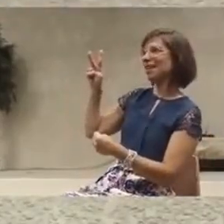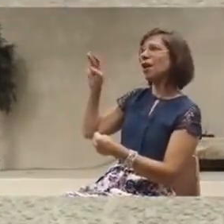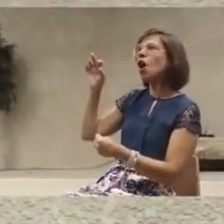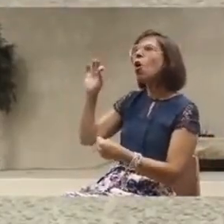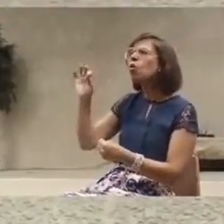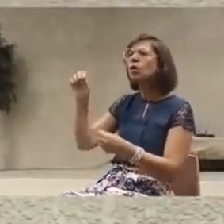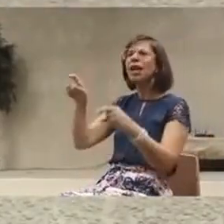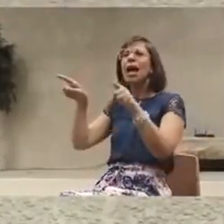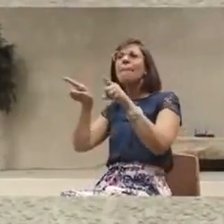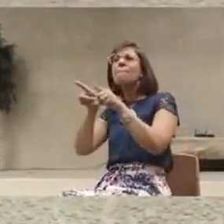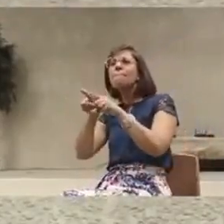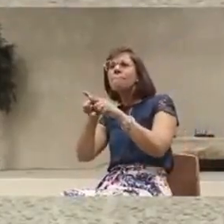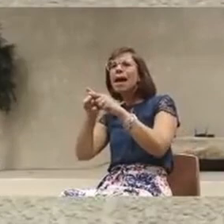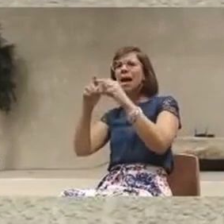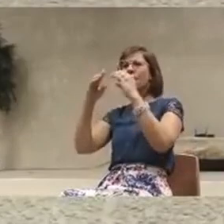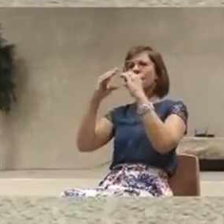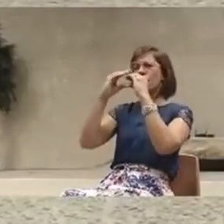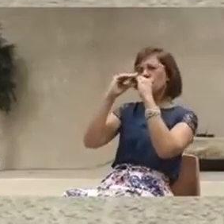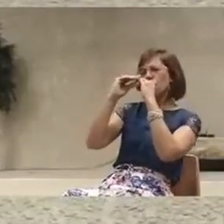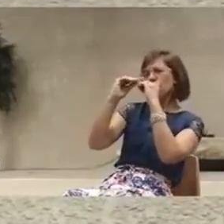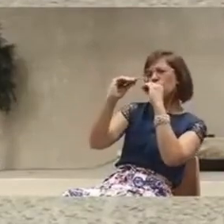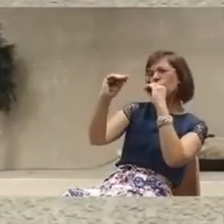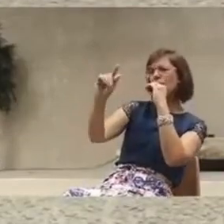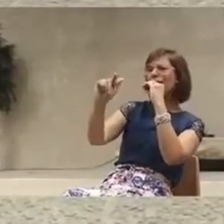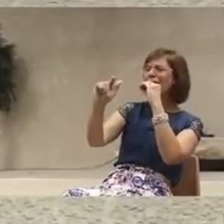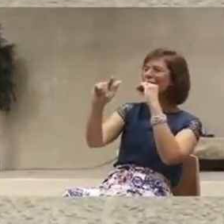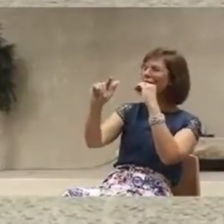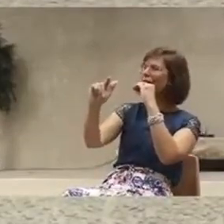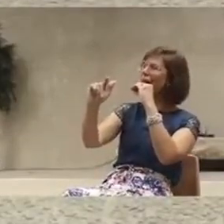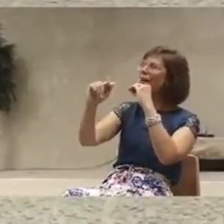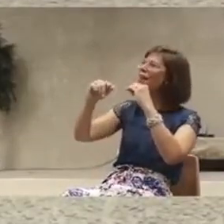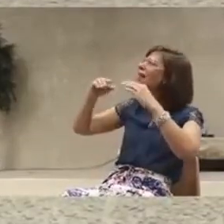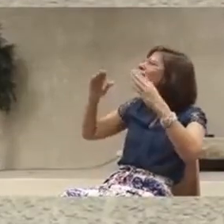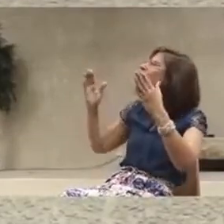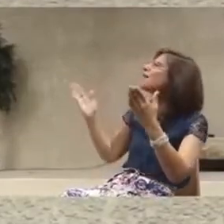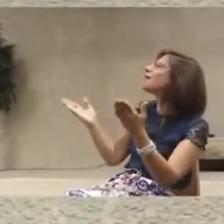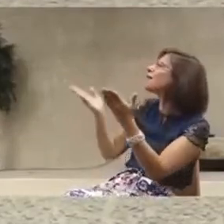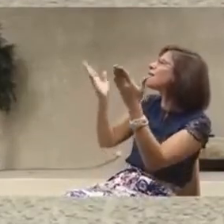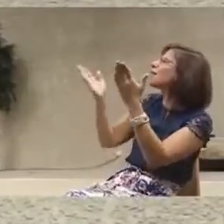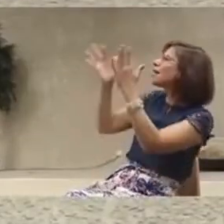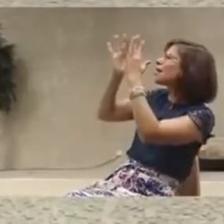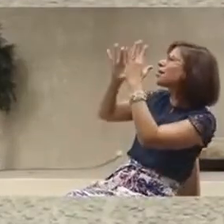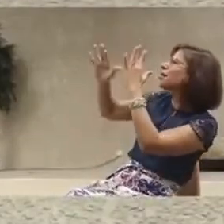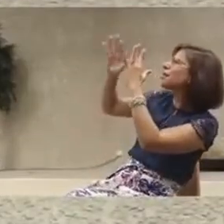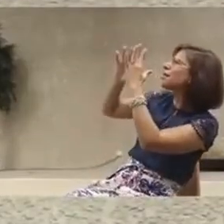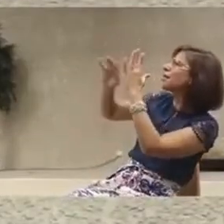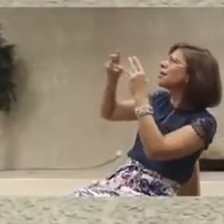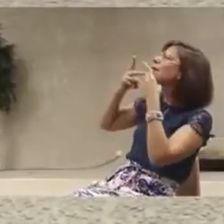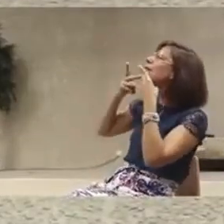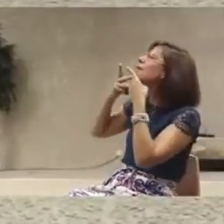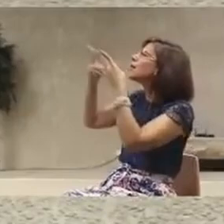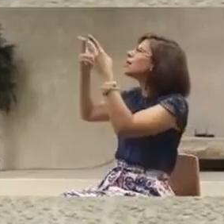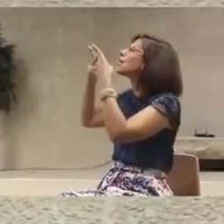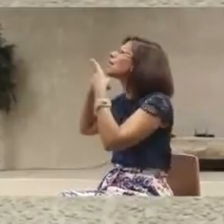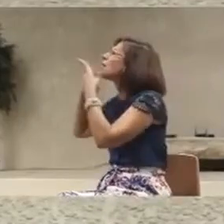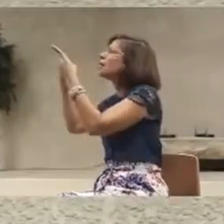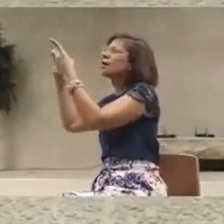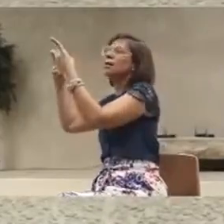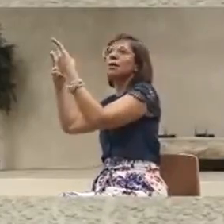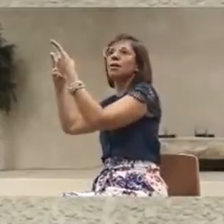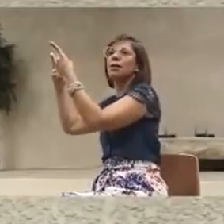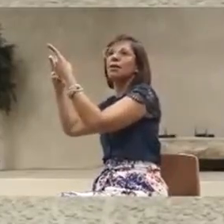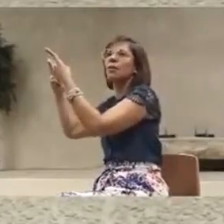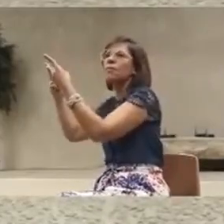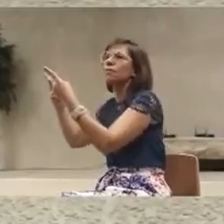louer. Seigneur, que même dans le désert, nous pouvons, Seigneur, te chanter, te célébrer, te glorifier, que dans le désert, nous pouvons